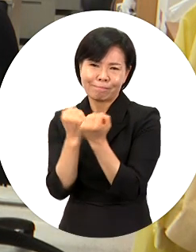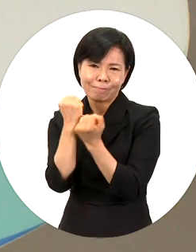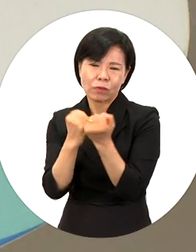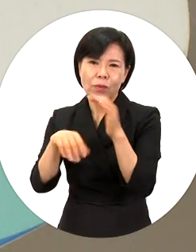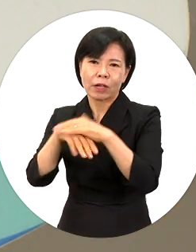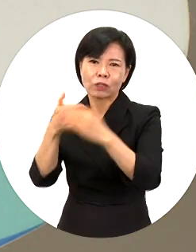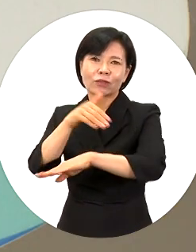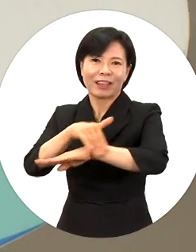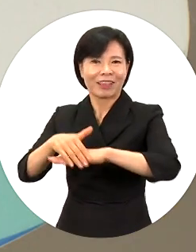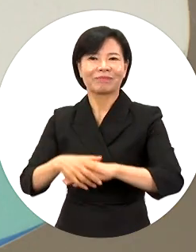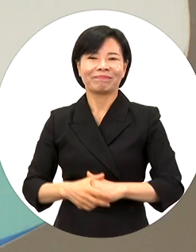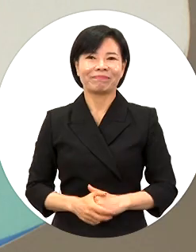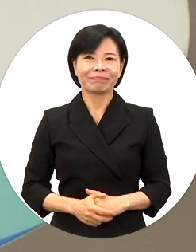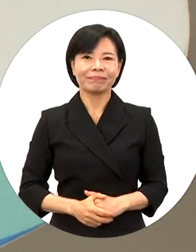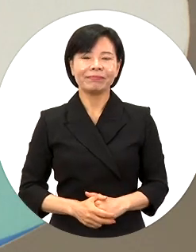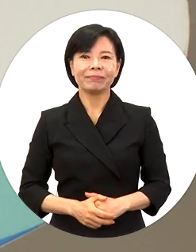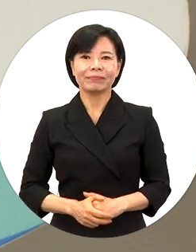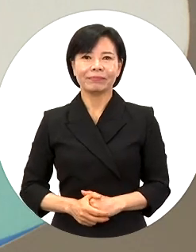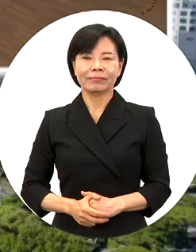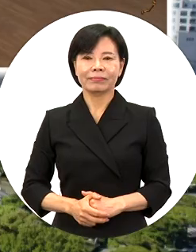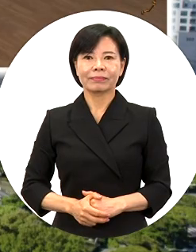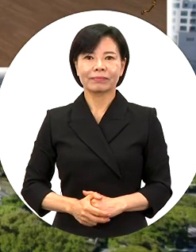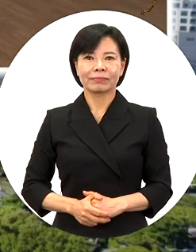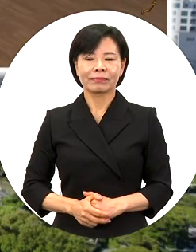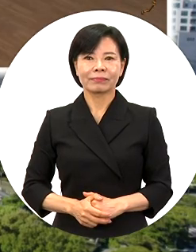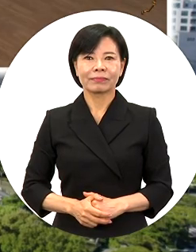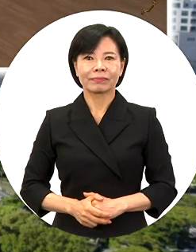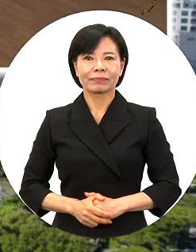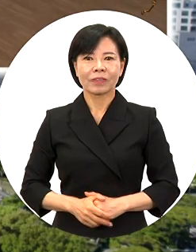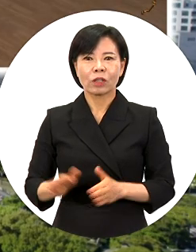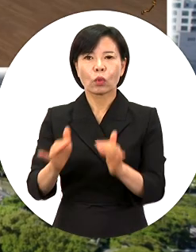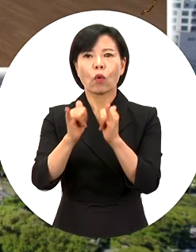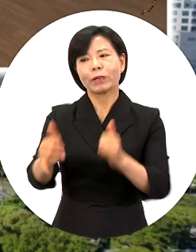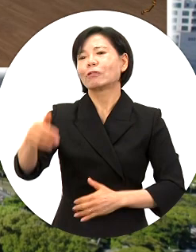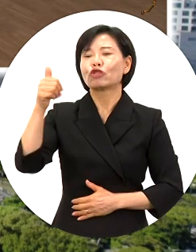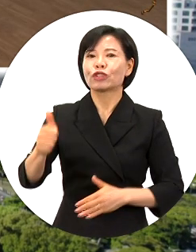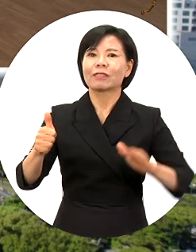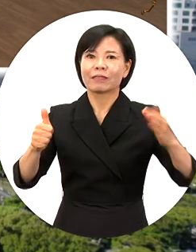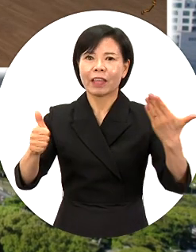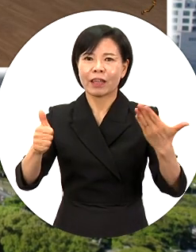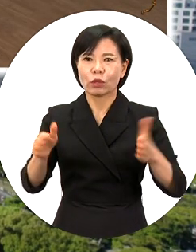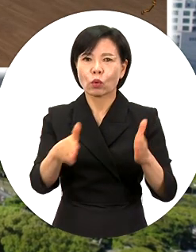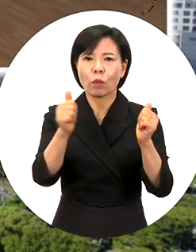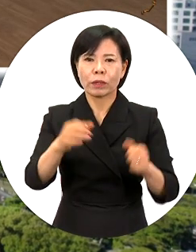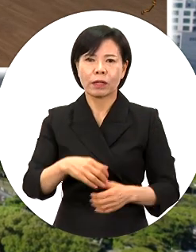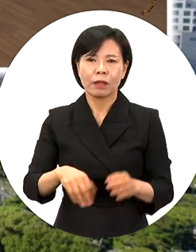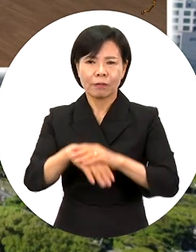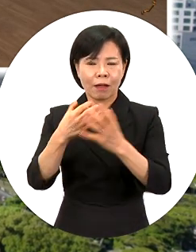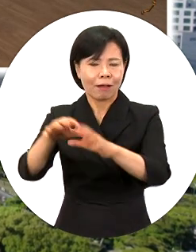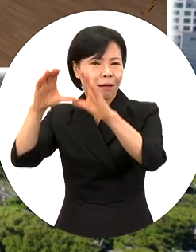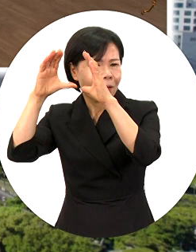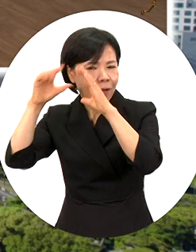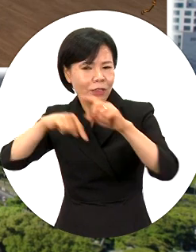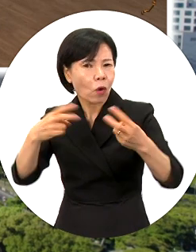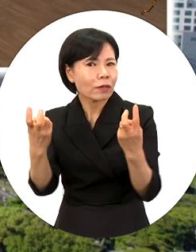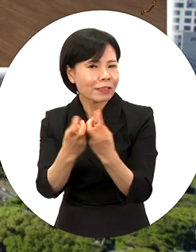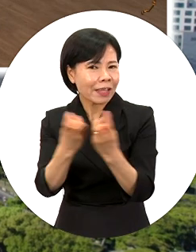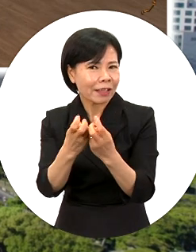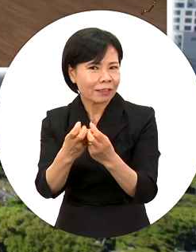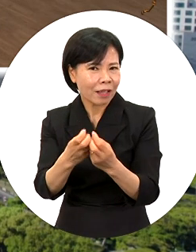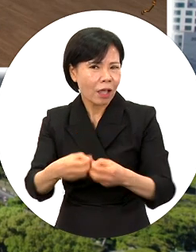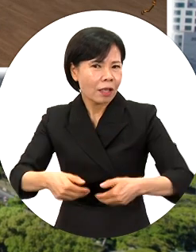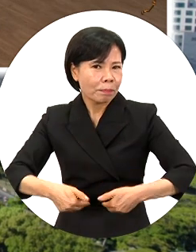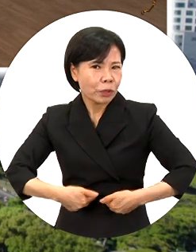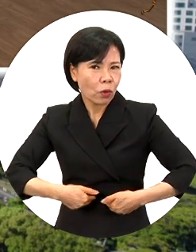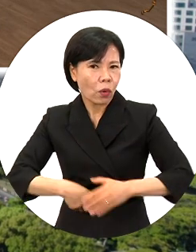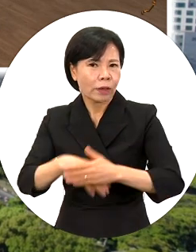공조체계를 구축할 방침입니다. 제주도는 도민이 주인되고 도민의 목소리가 정책에 반영되는